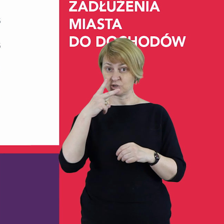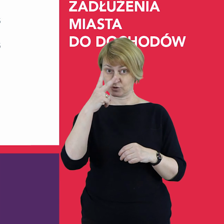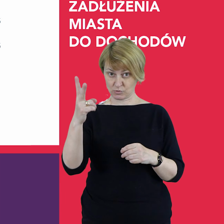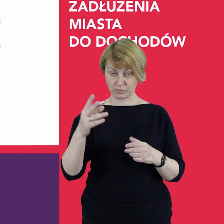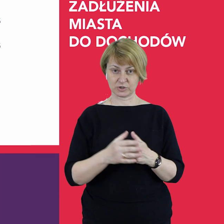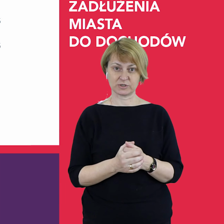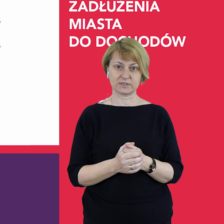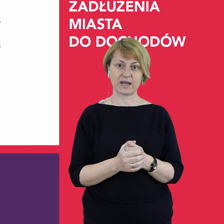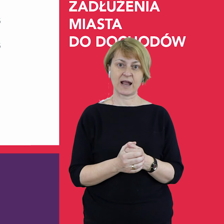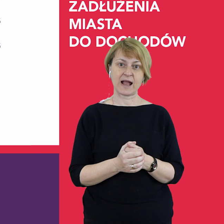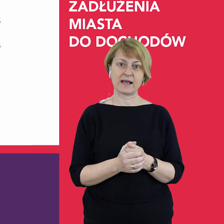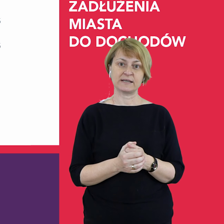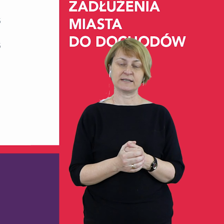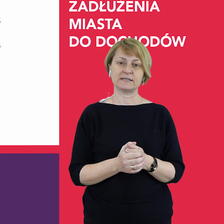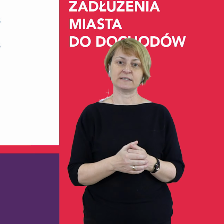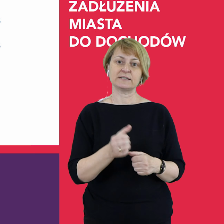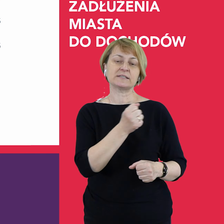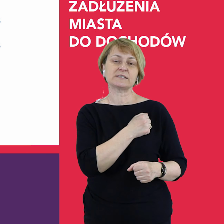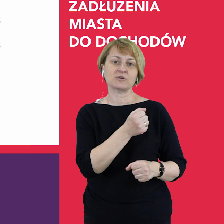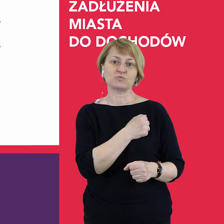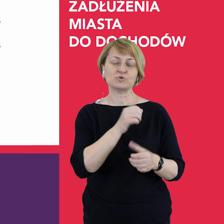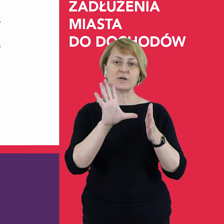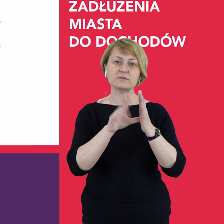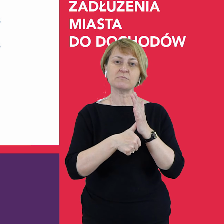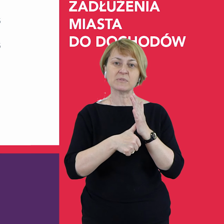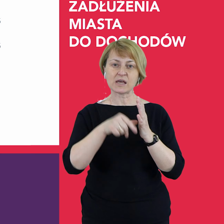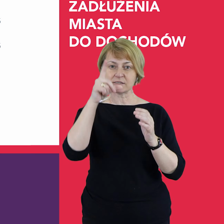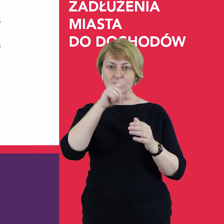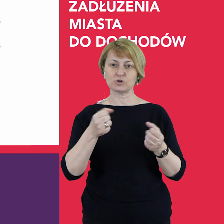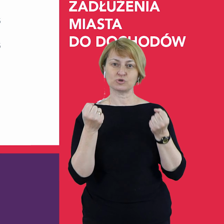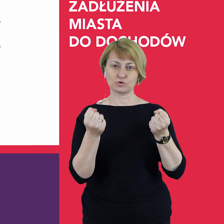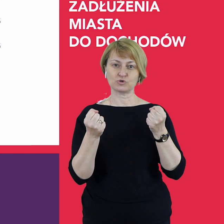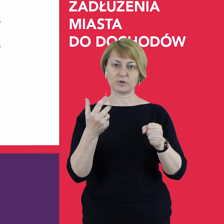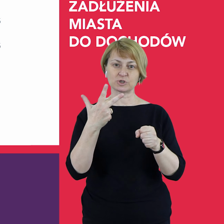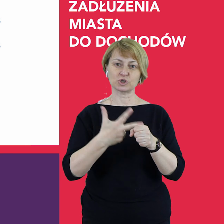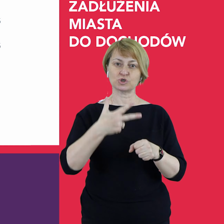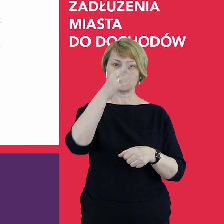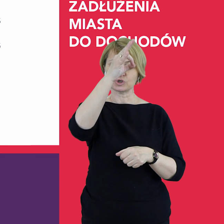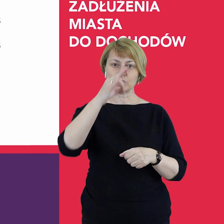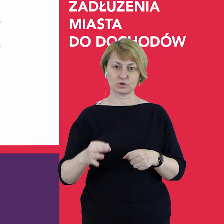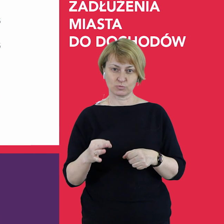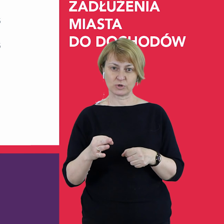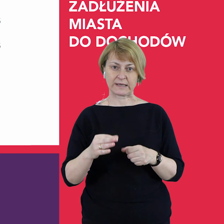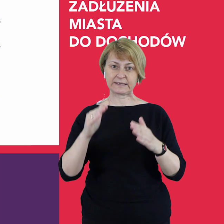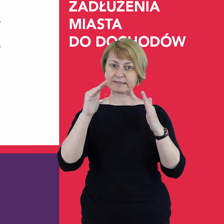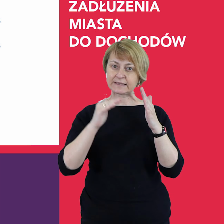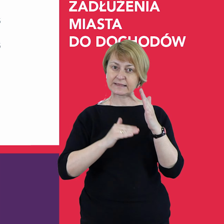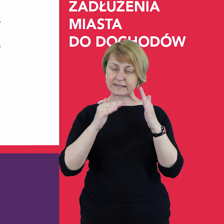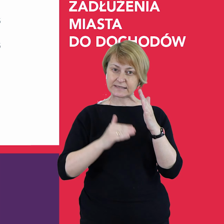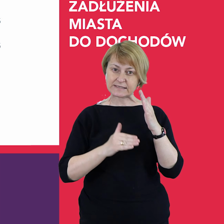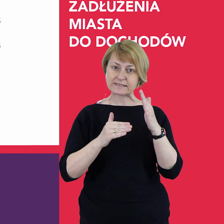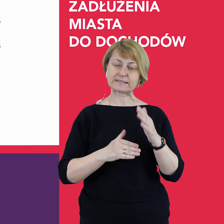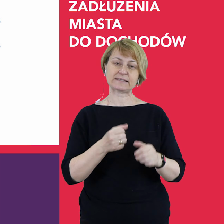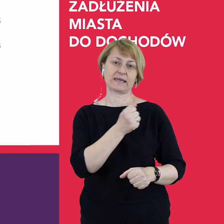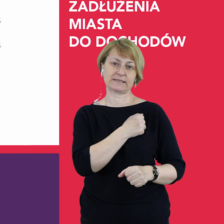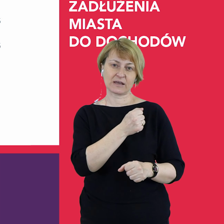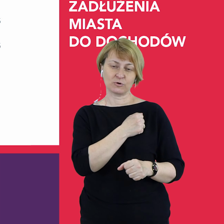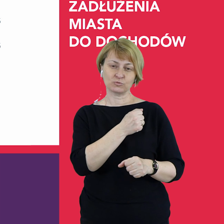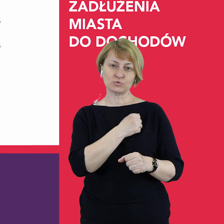slajdzie zobaczyć, że saldo zadłużenia miasta w Opolu trzyma się 30%. Jest to